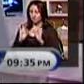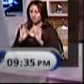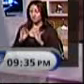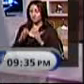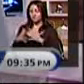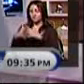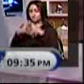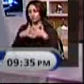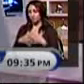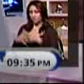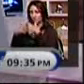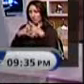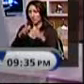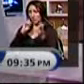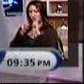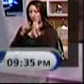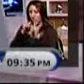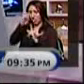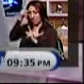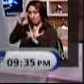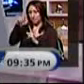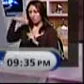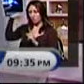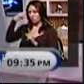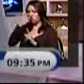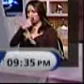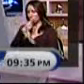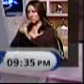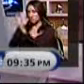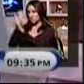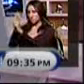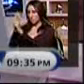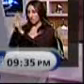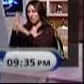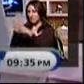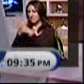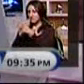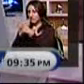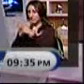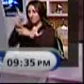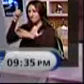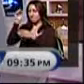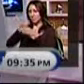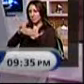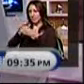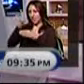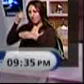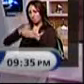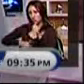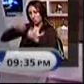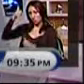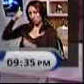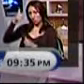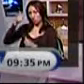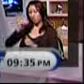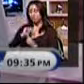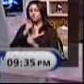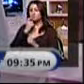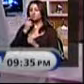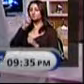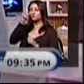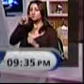المتحدة في دعمها لمحمد مرسي بتستعمله ان هو منتخب. انا بقول لا للولايات المتحدة التي لم ترد